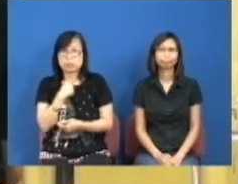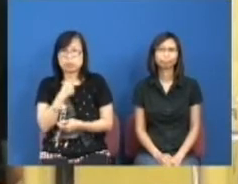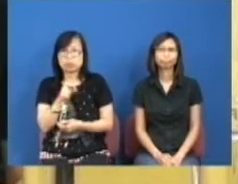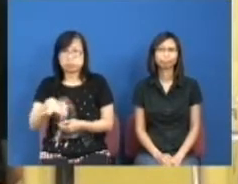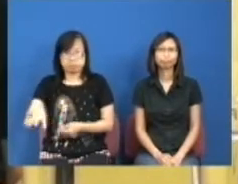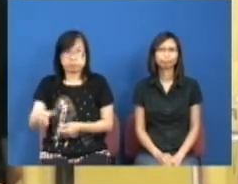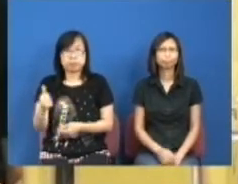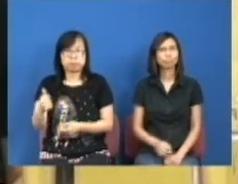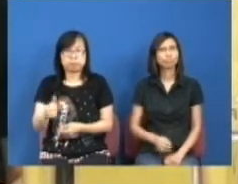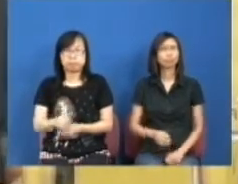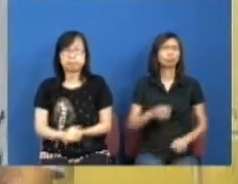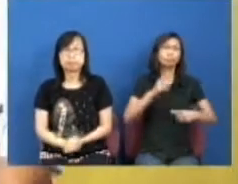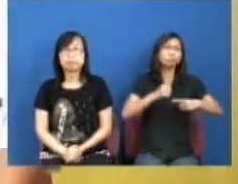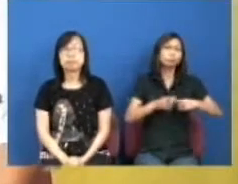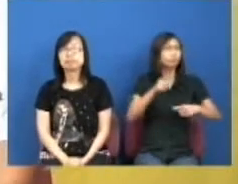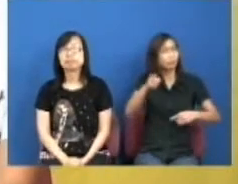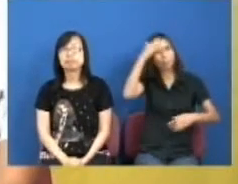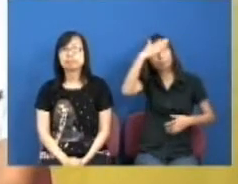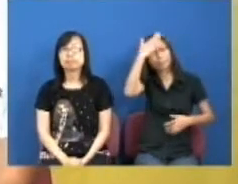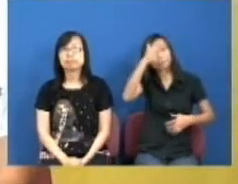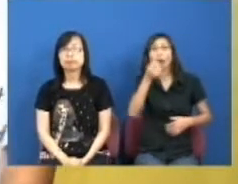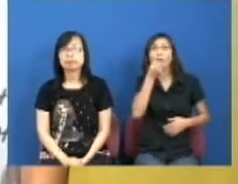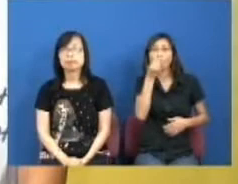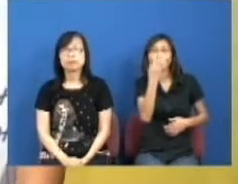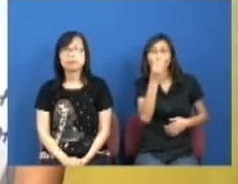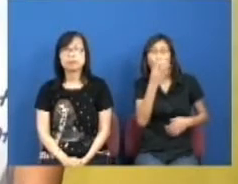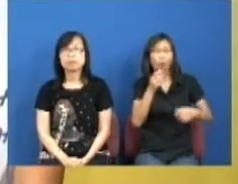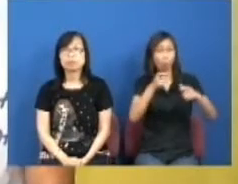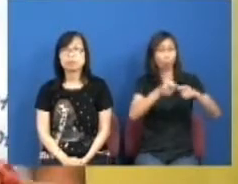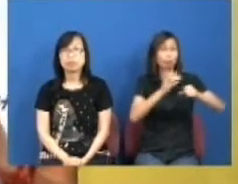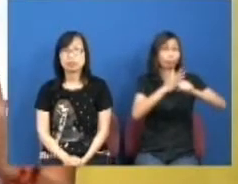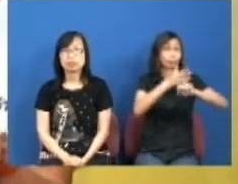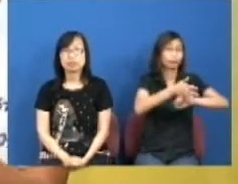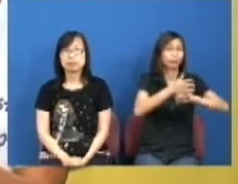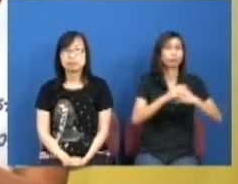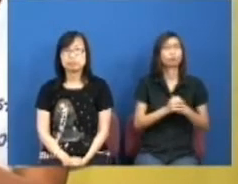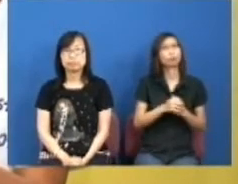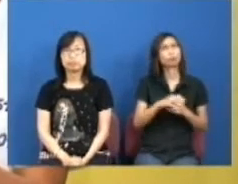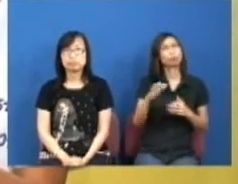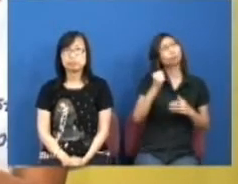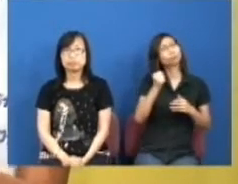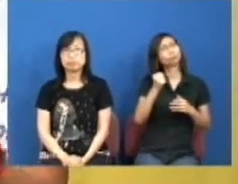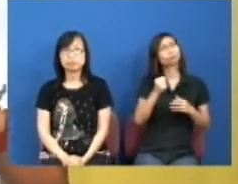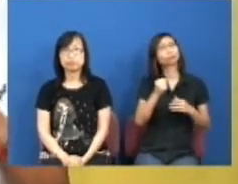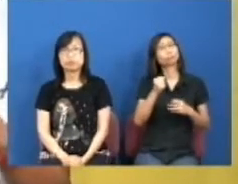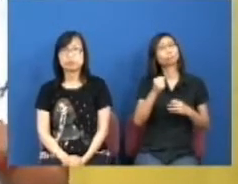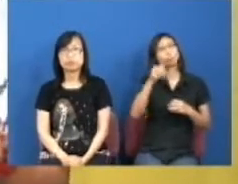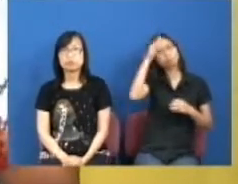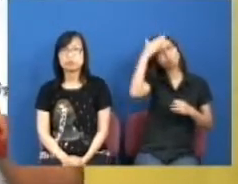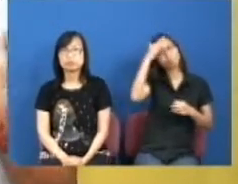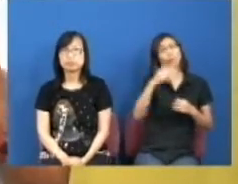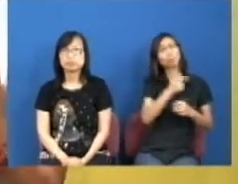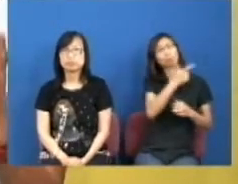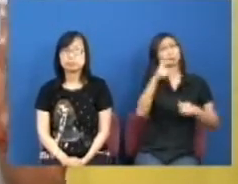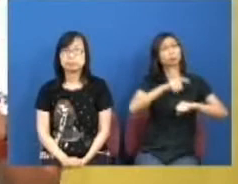用。 所以其實你理解到香港公民社會，如果用一個我們理解公民社會的概念的話，咦，即是很多